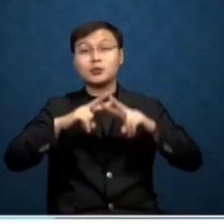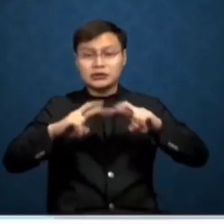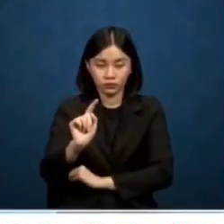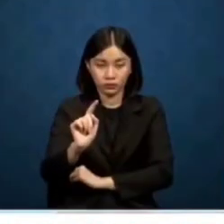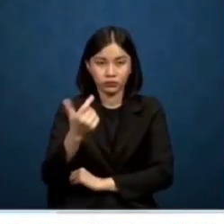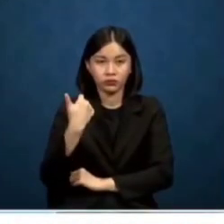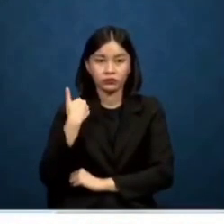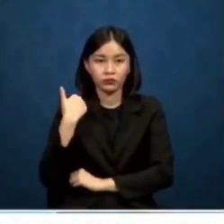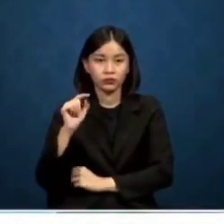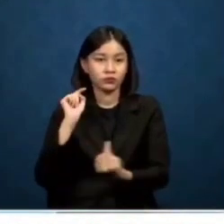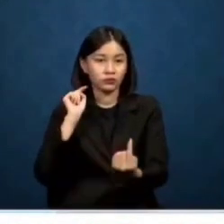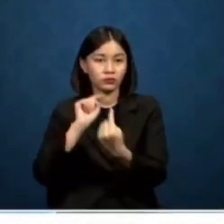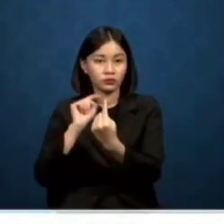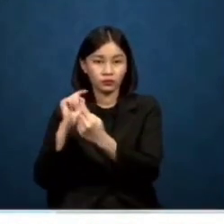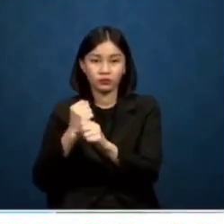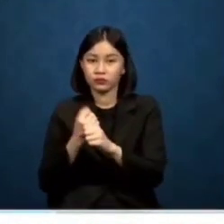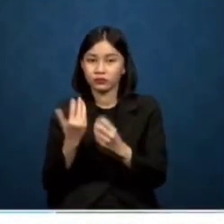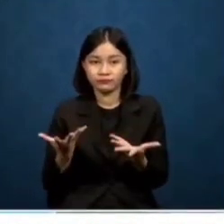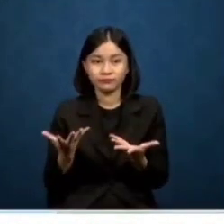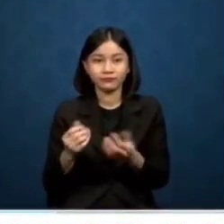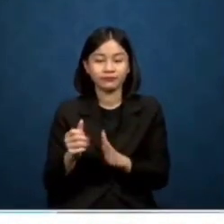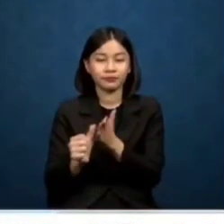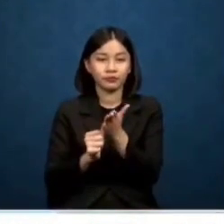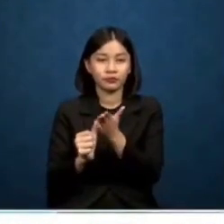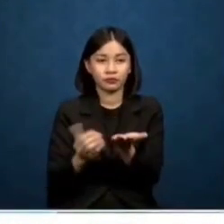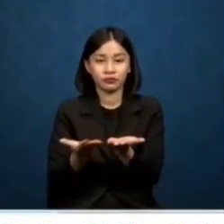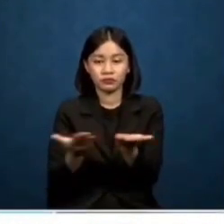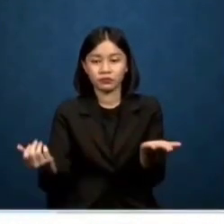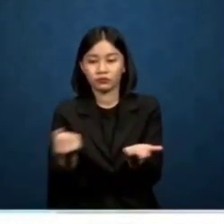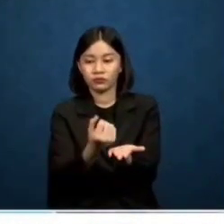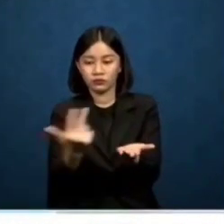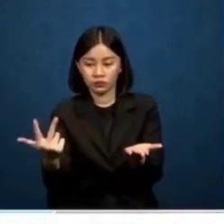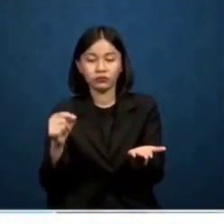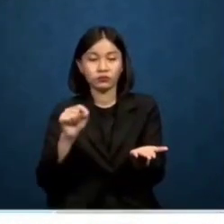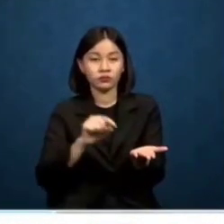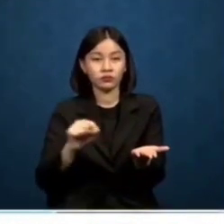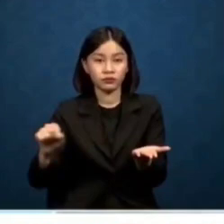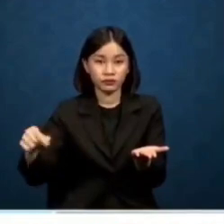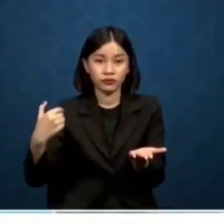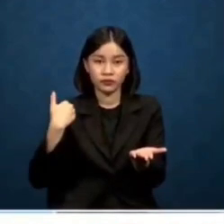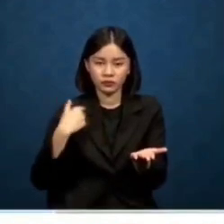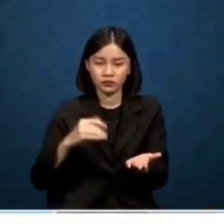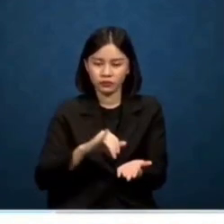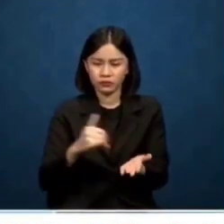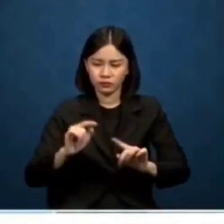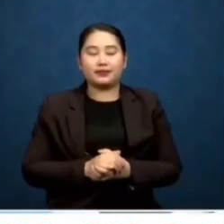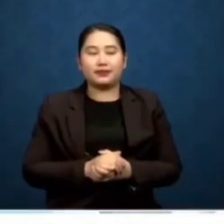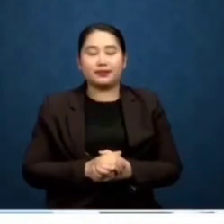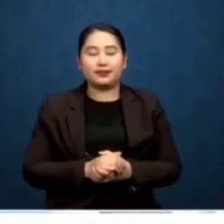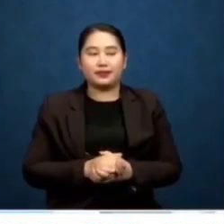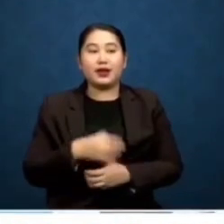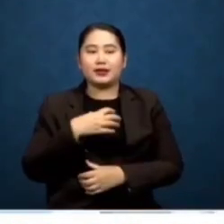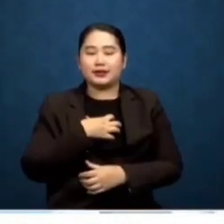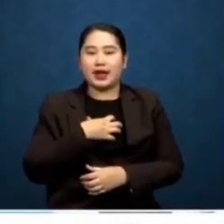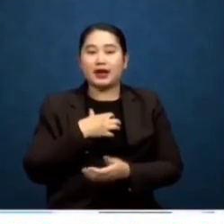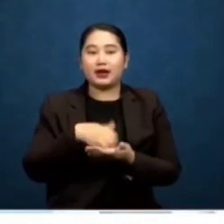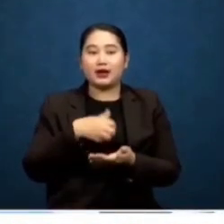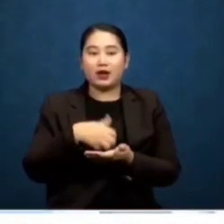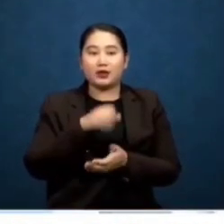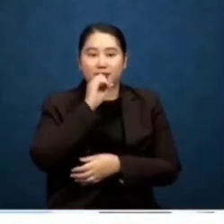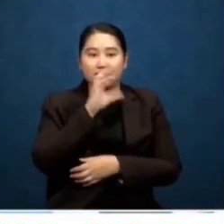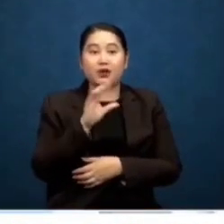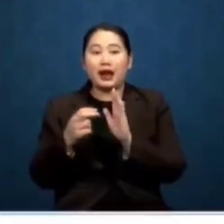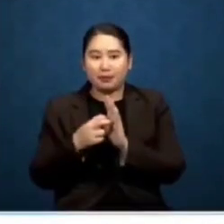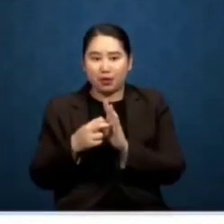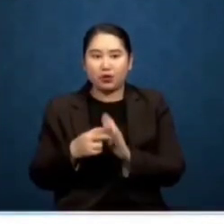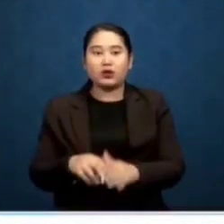2เสียง 3ร่างพระราชบัญญัติระเบียบบริหารราชการกระทรวงการอุดมศึกษาวิทยาศาสตร์วิจัยและนวัตกรรมฉบับที่